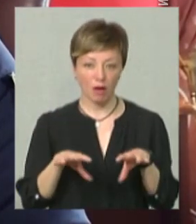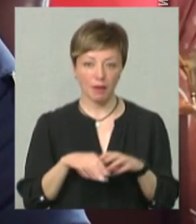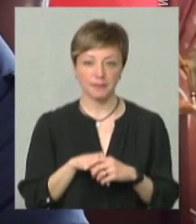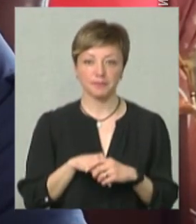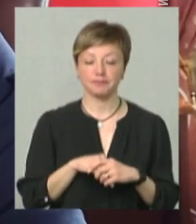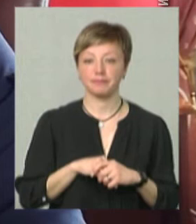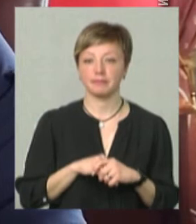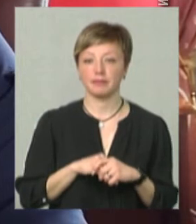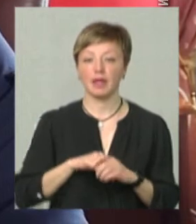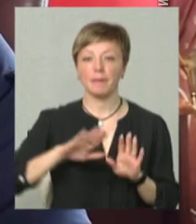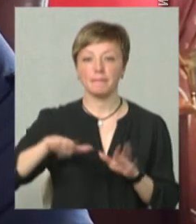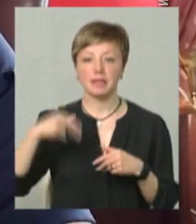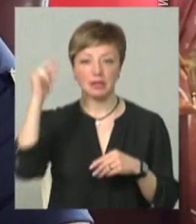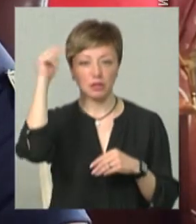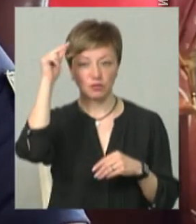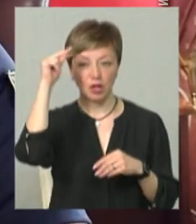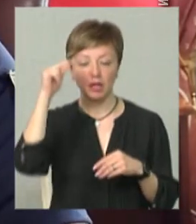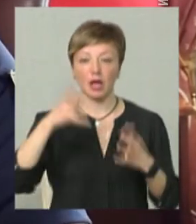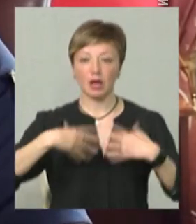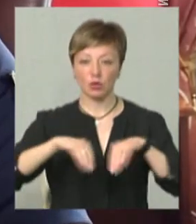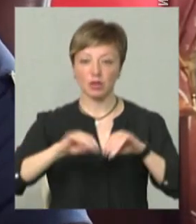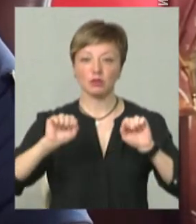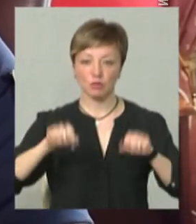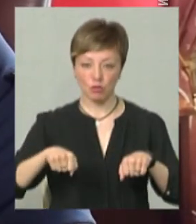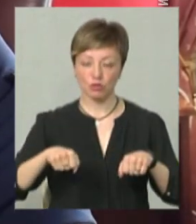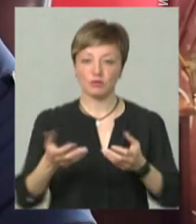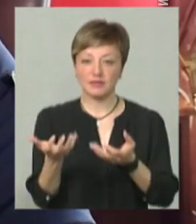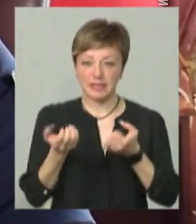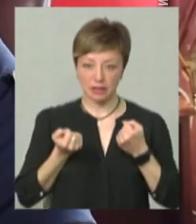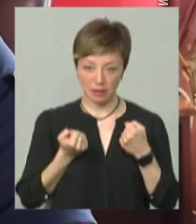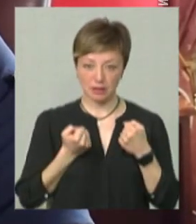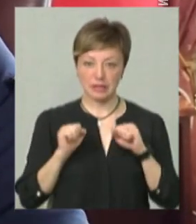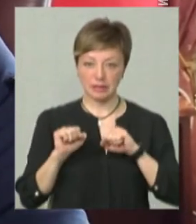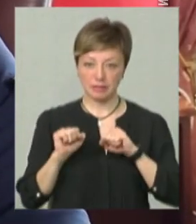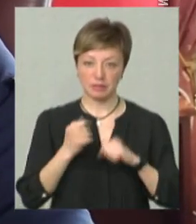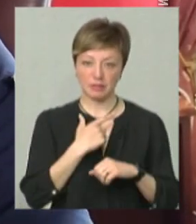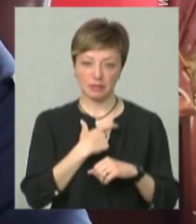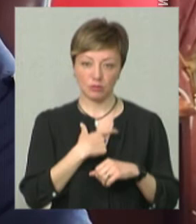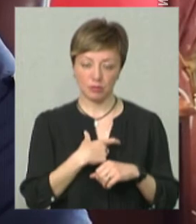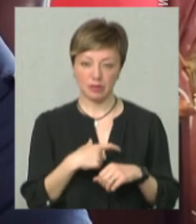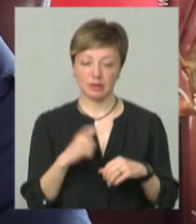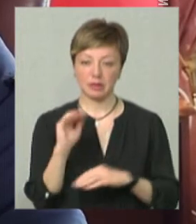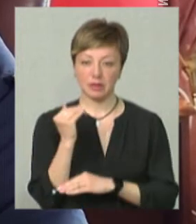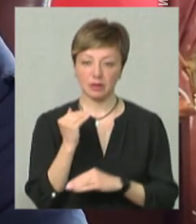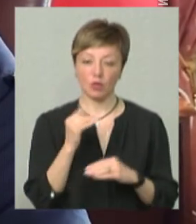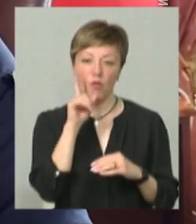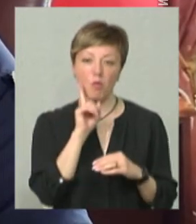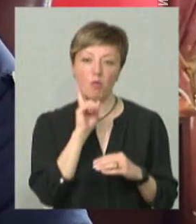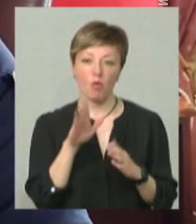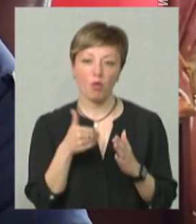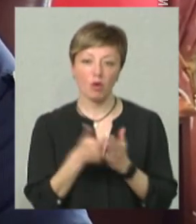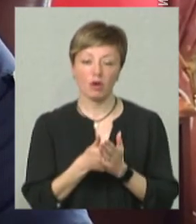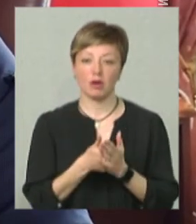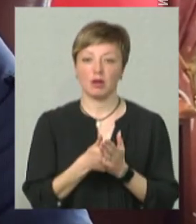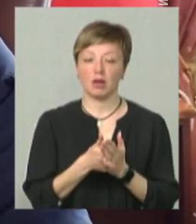Після навчання родини зможуть прихистити таку дитину в себе до того